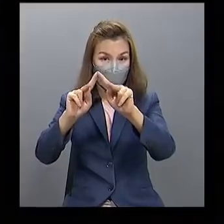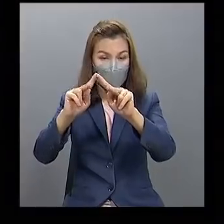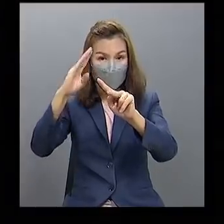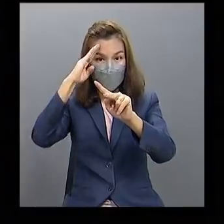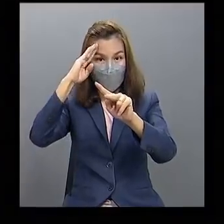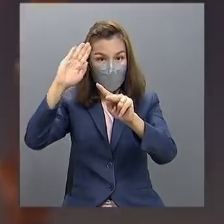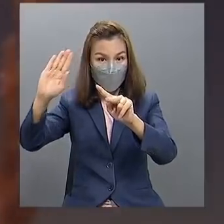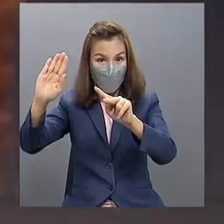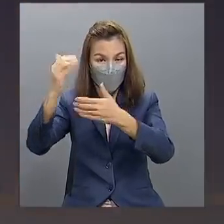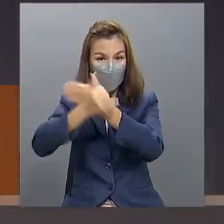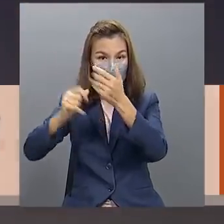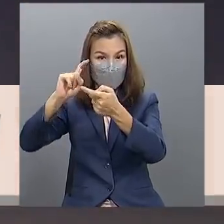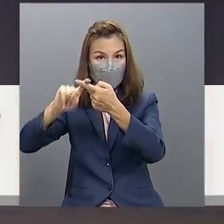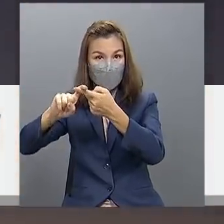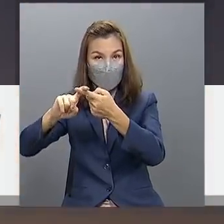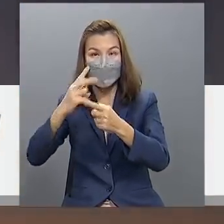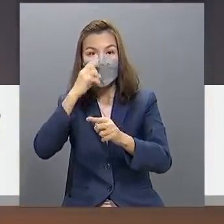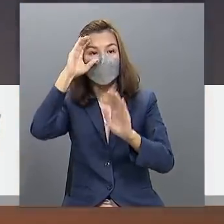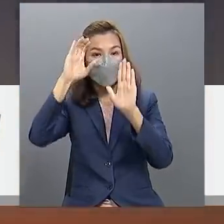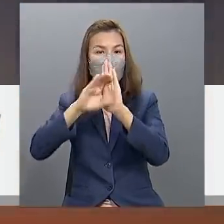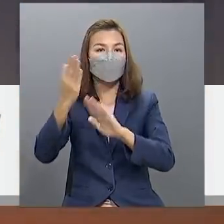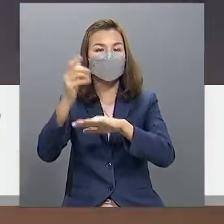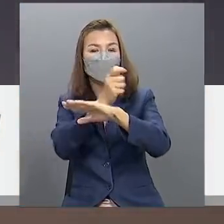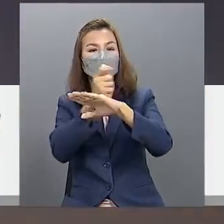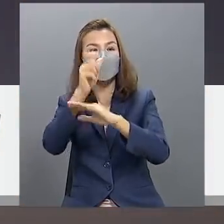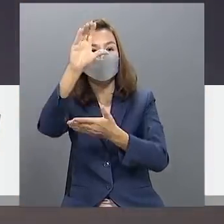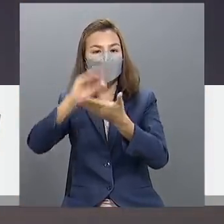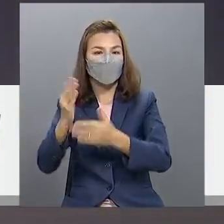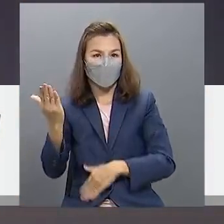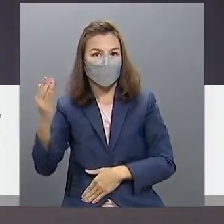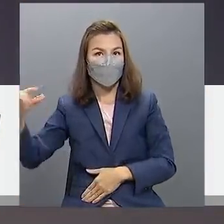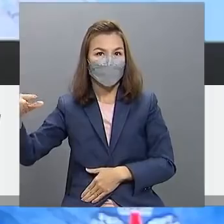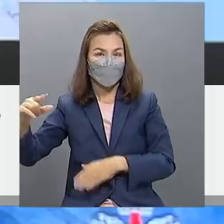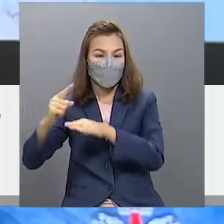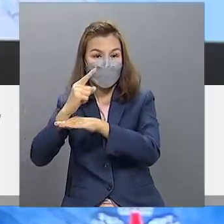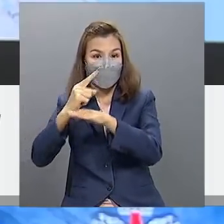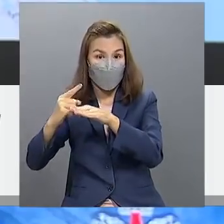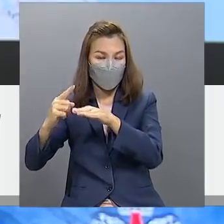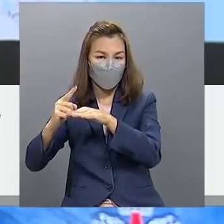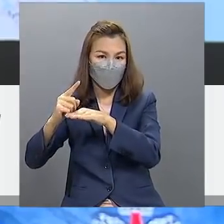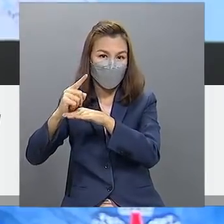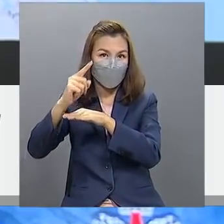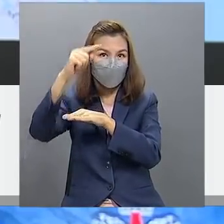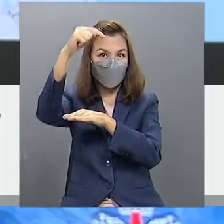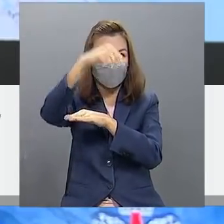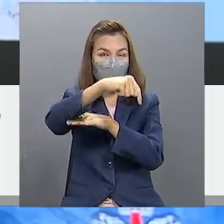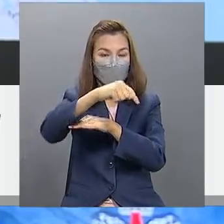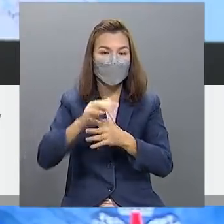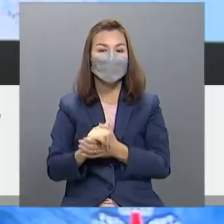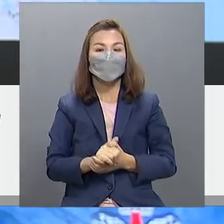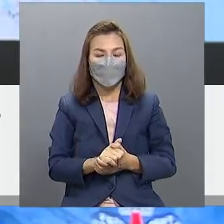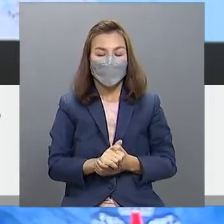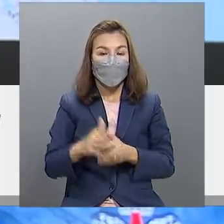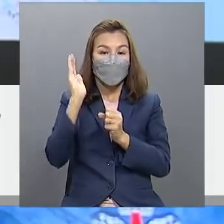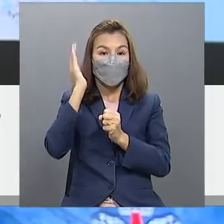ตีเป้าหมายในยูเครนนะครับจากเรือที่ประจำการอยู่ในทะเลโดยโฆษกกระทรวงกลาโหมรัสเซียระบุว่าสามาร